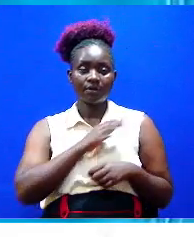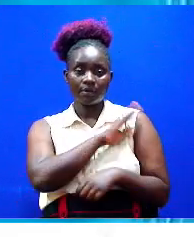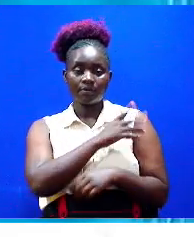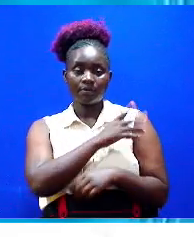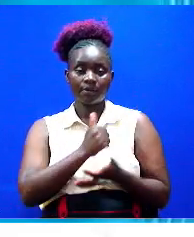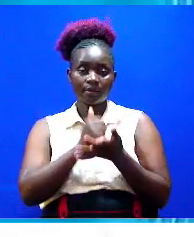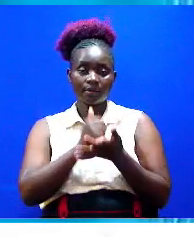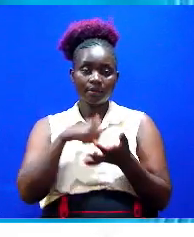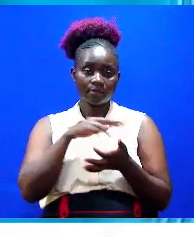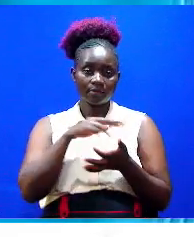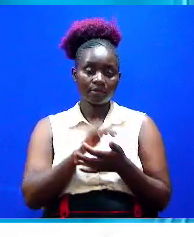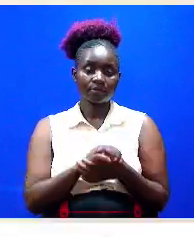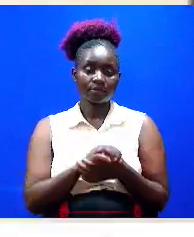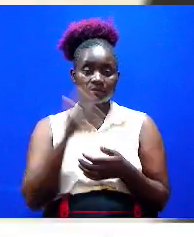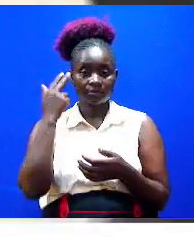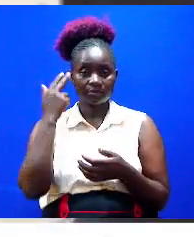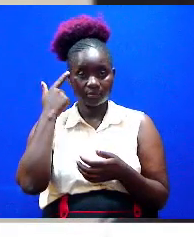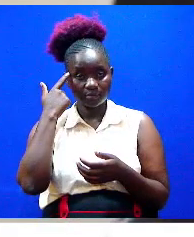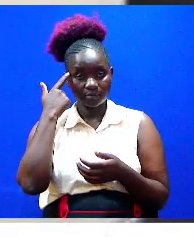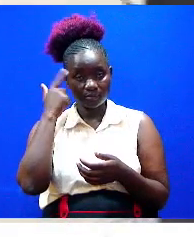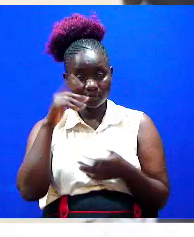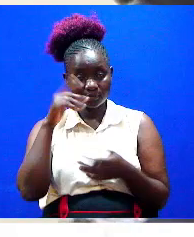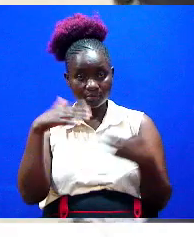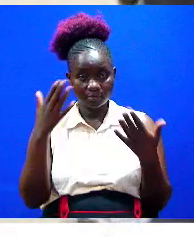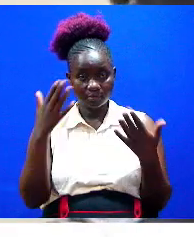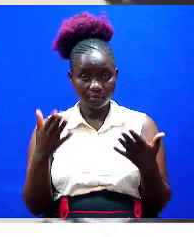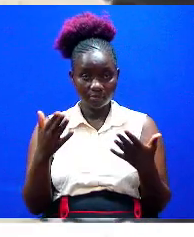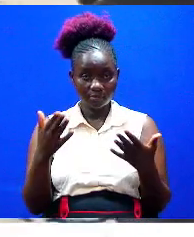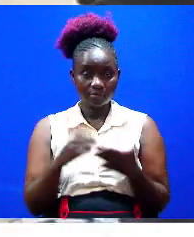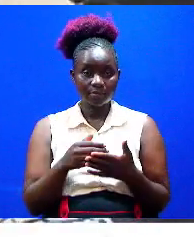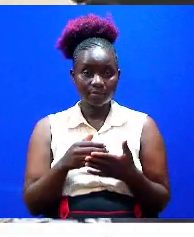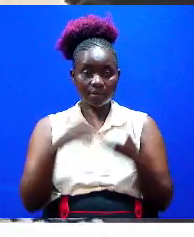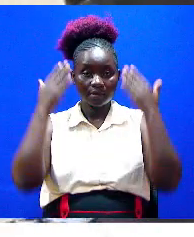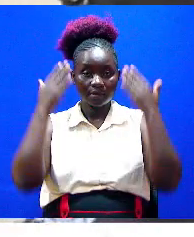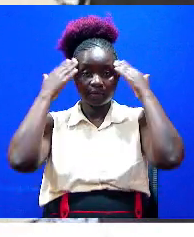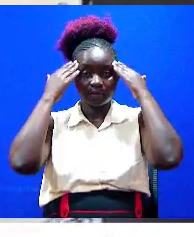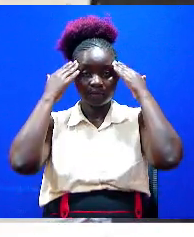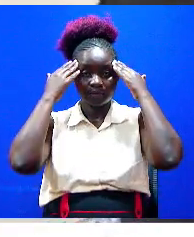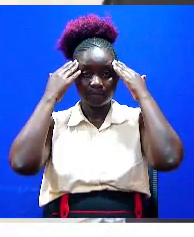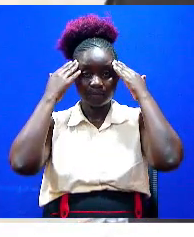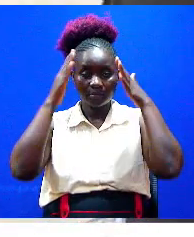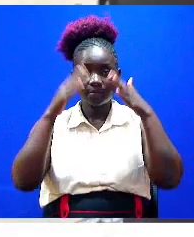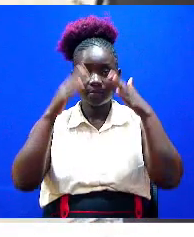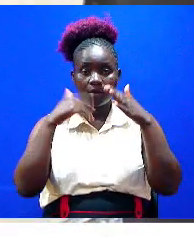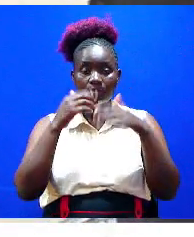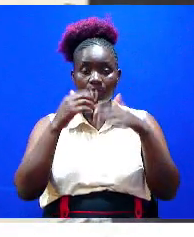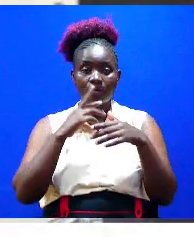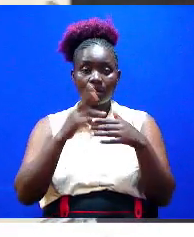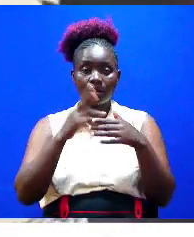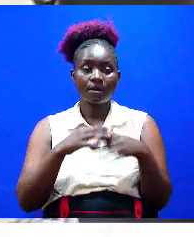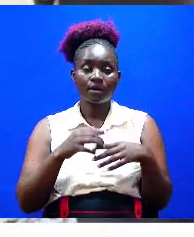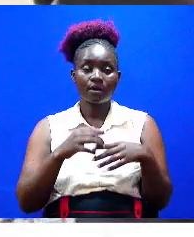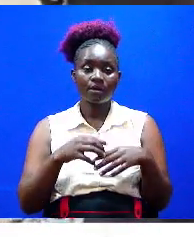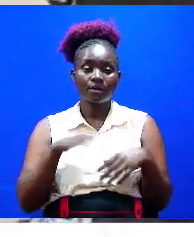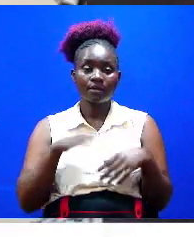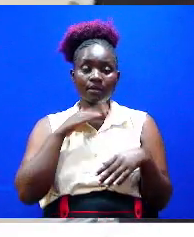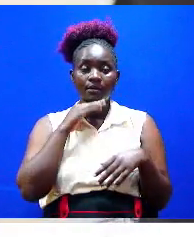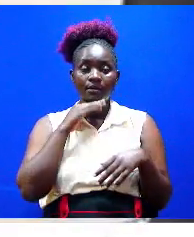serikali yeto torona ngitoko ari serikali te kumanya ero labanta ba gutoita abanto botira